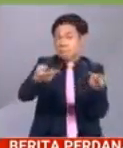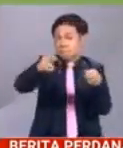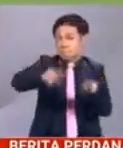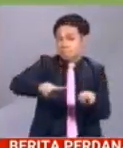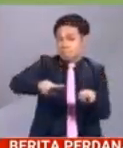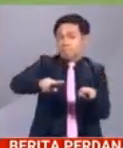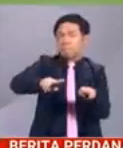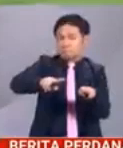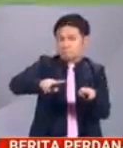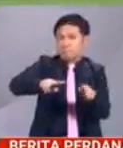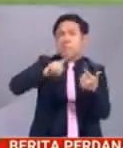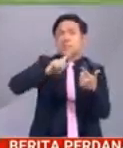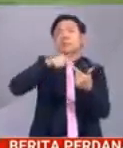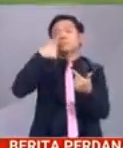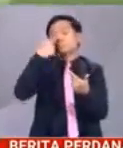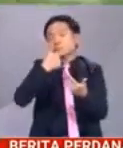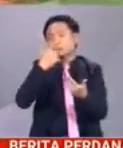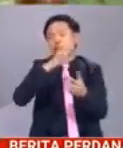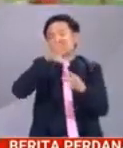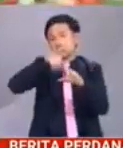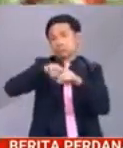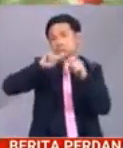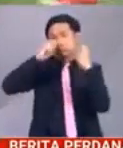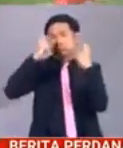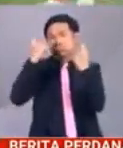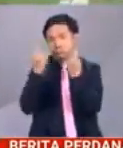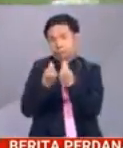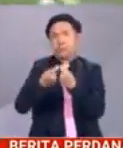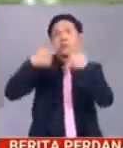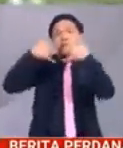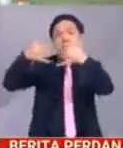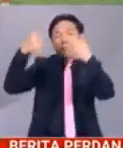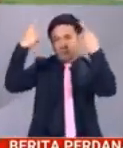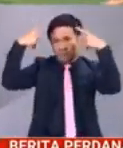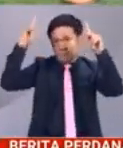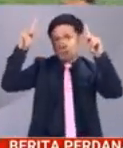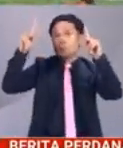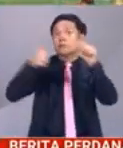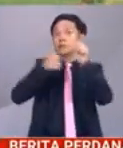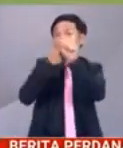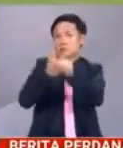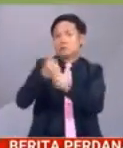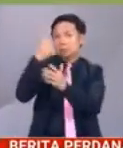gawai pasukan Piala Presiden dan Piala Dunia mengikut garis panduan ditetapkan